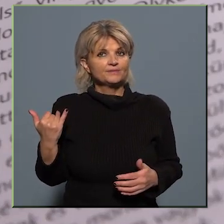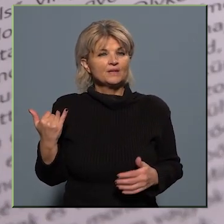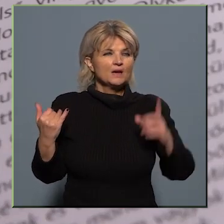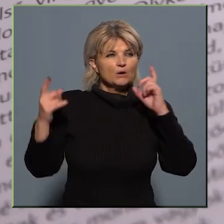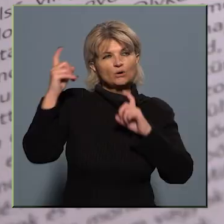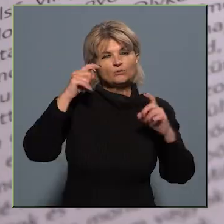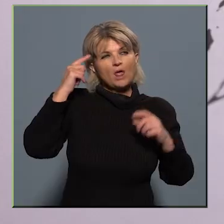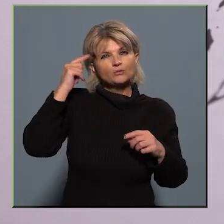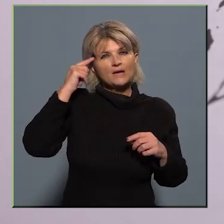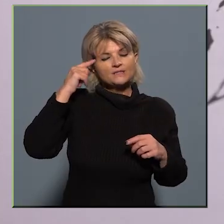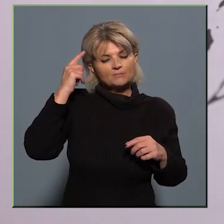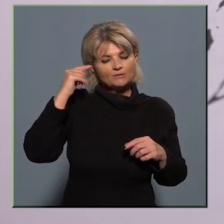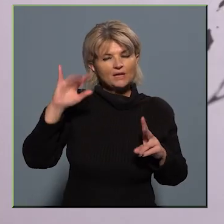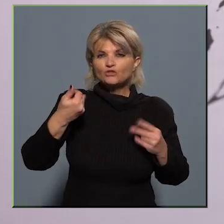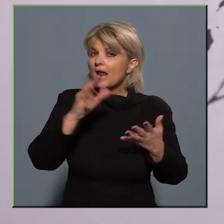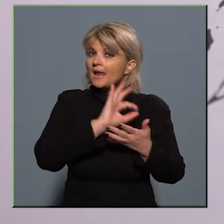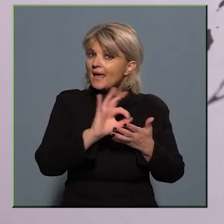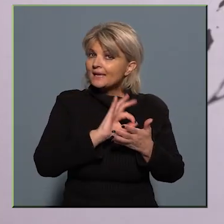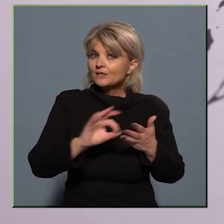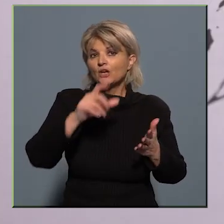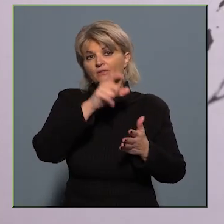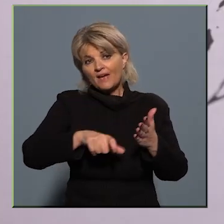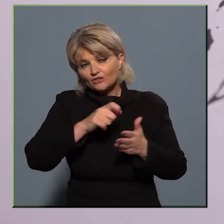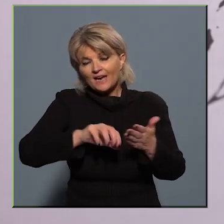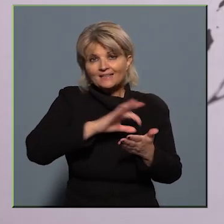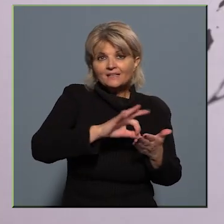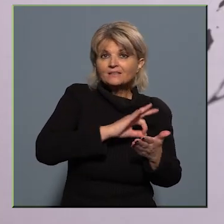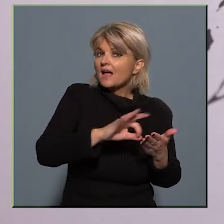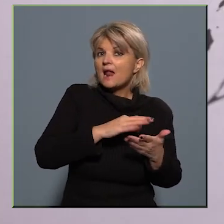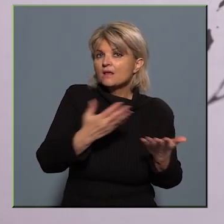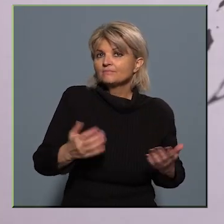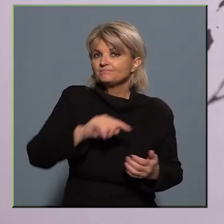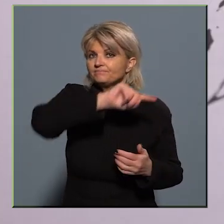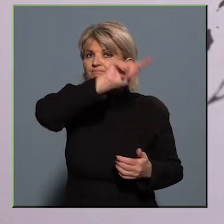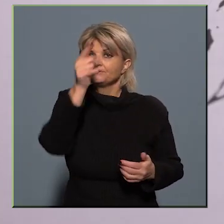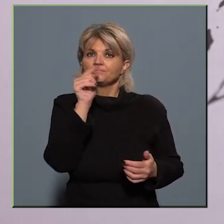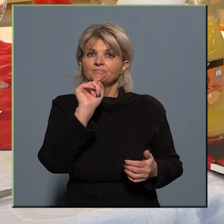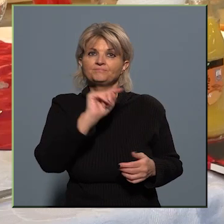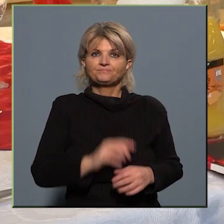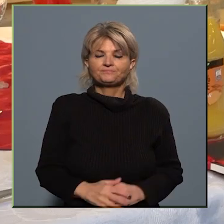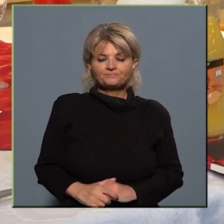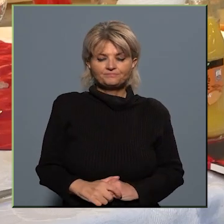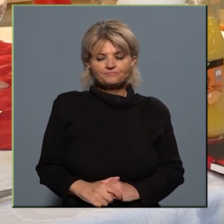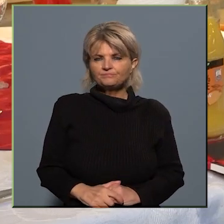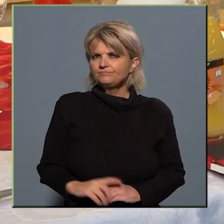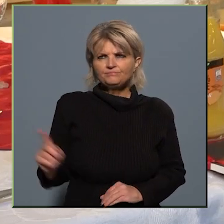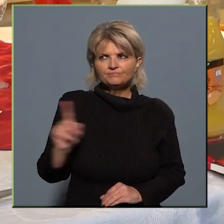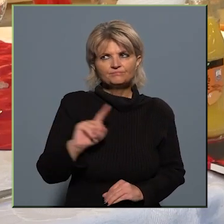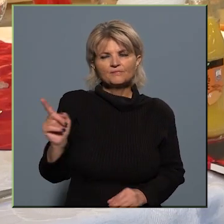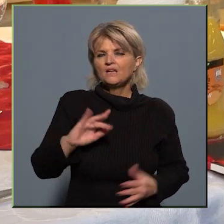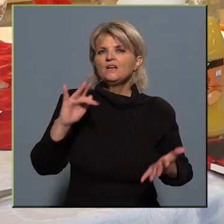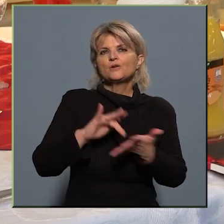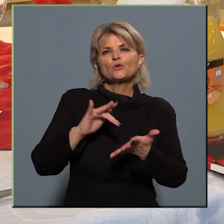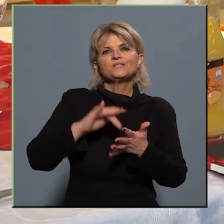gondolatok, és leírtad őket, verseket formáltál? Hát ez inkább